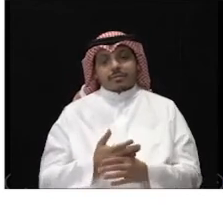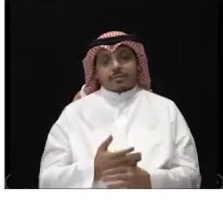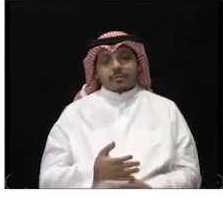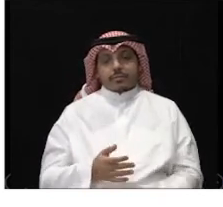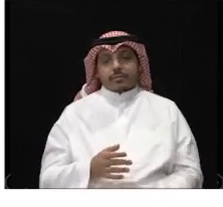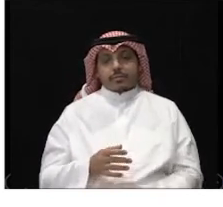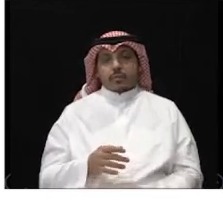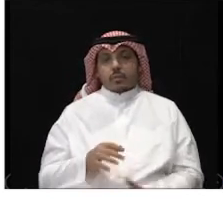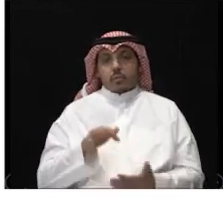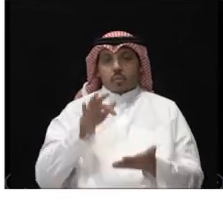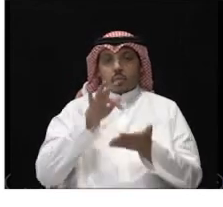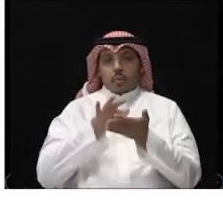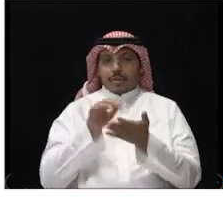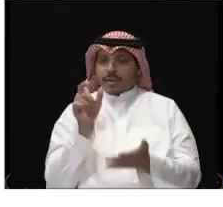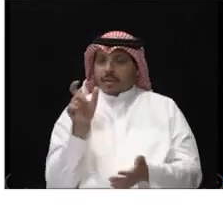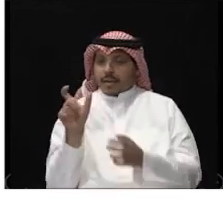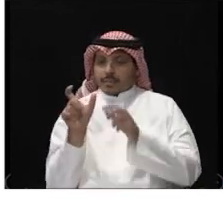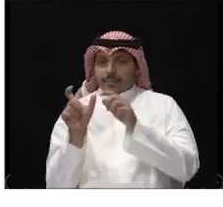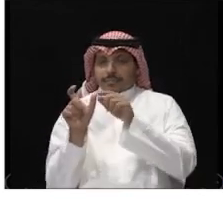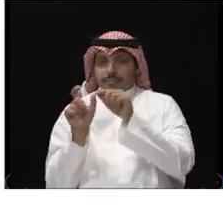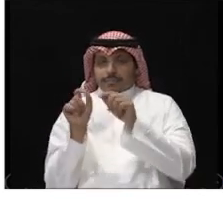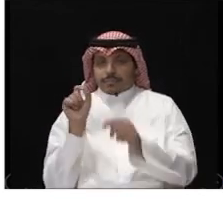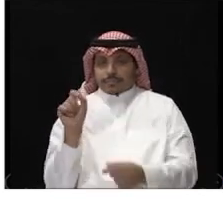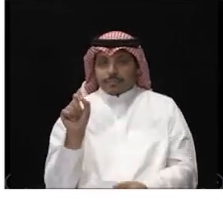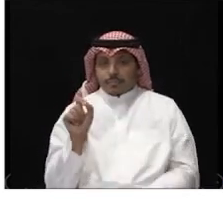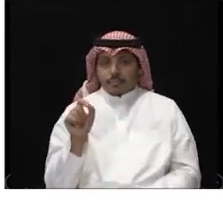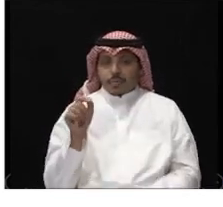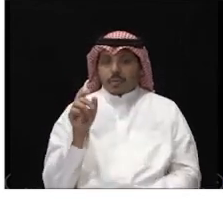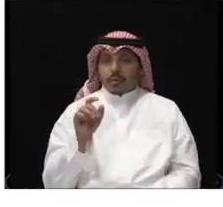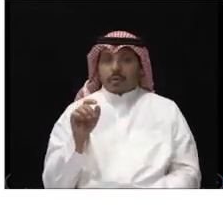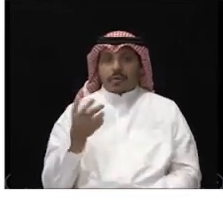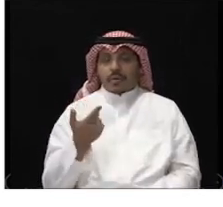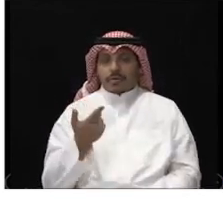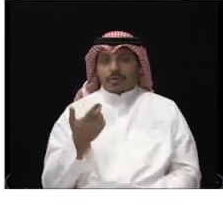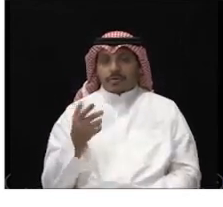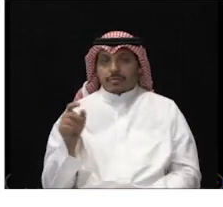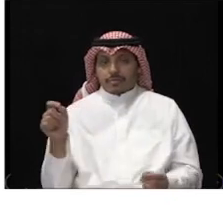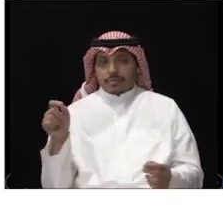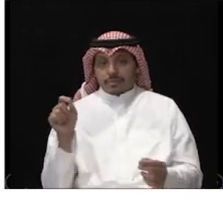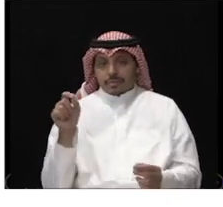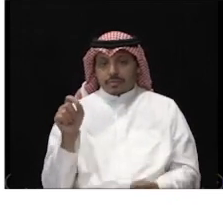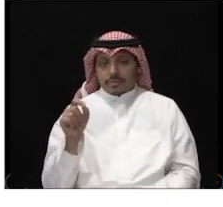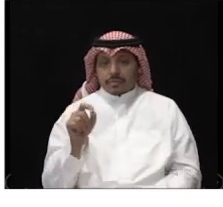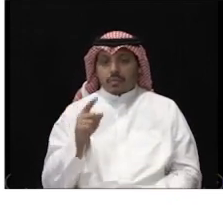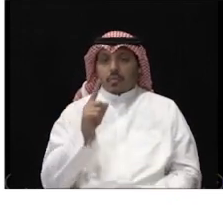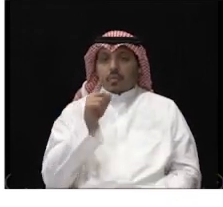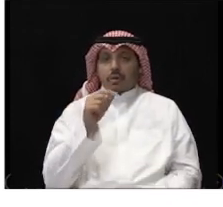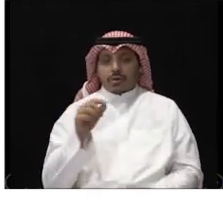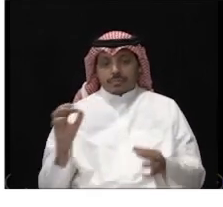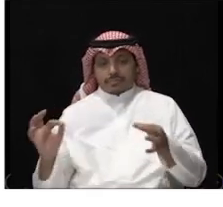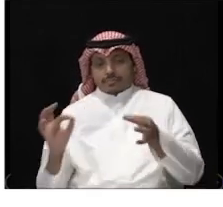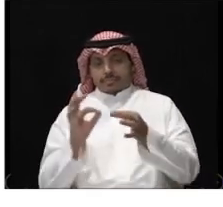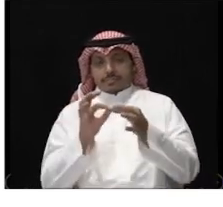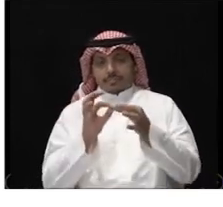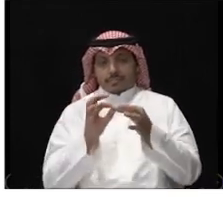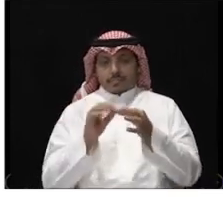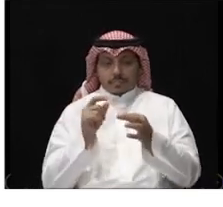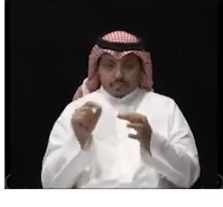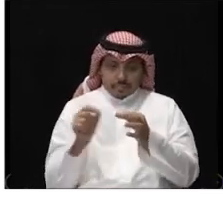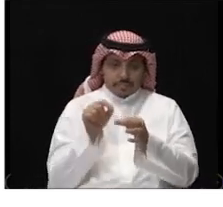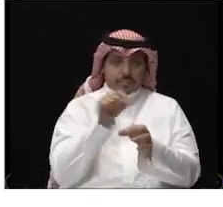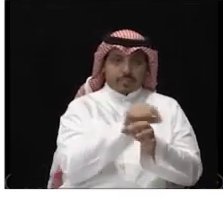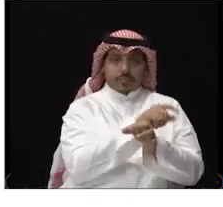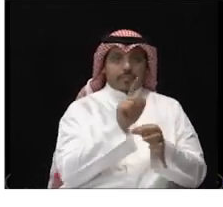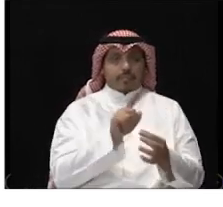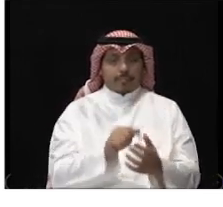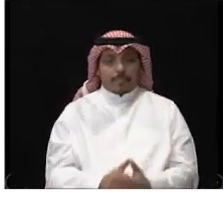الكلمة؟ لأن الذا من الحروف التي ليس لها إلا يد واحدة، إلا يد واحدة.